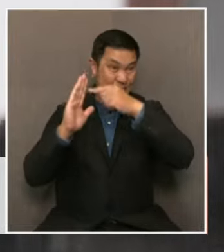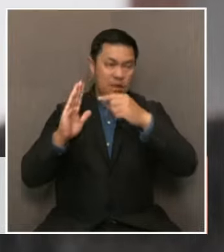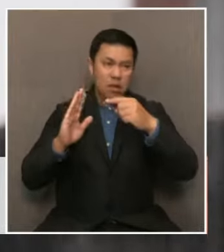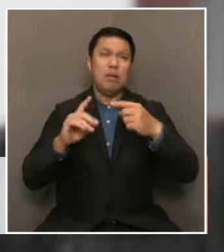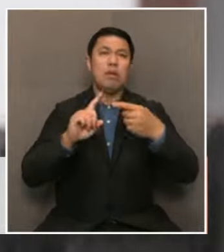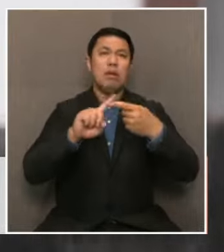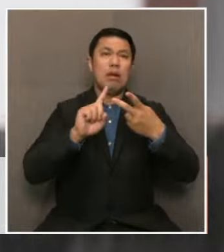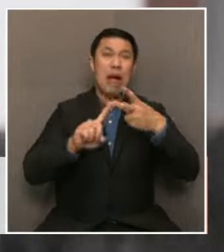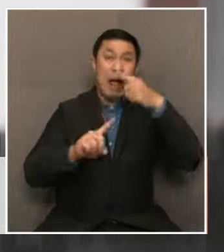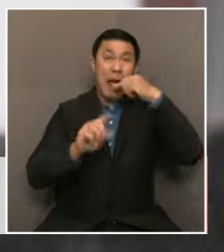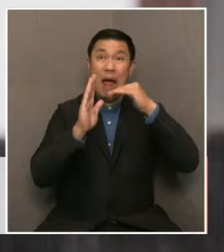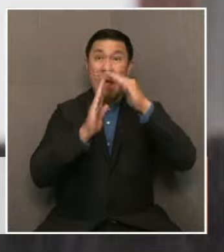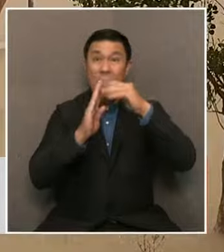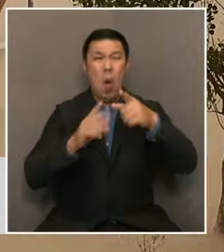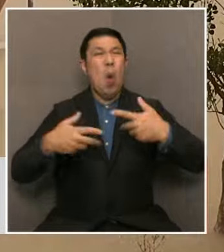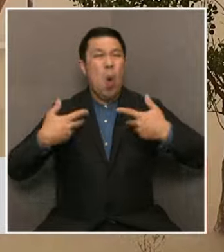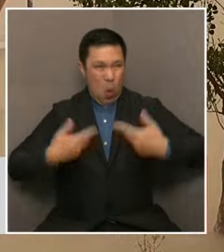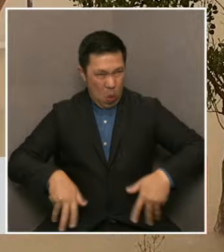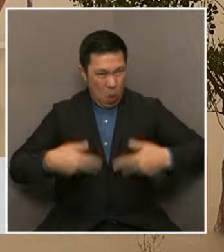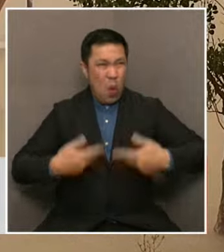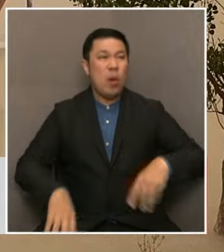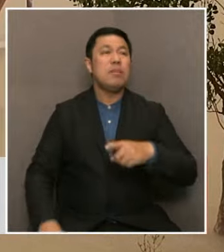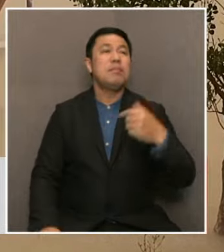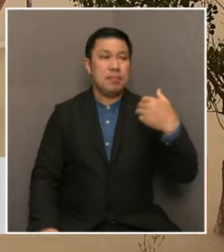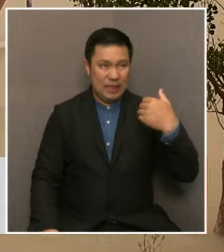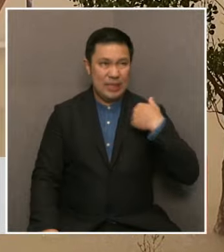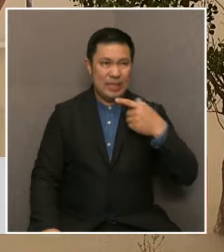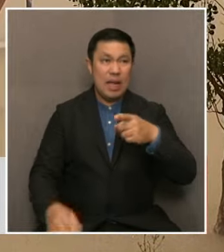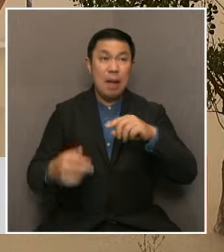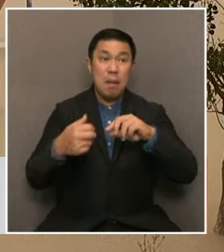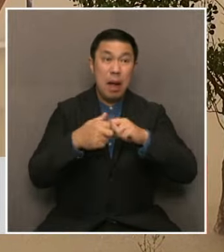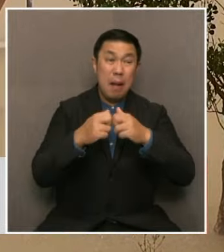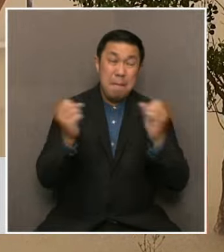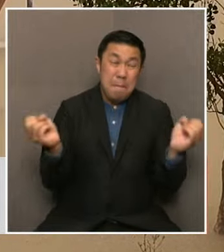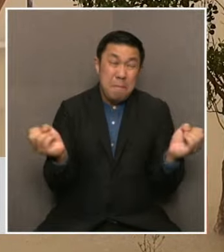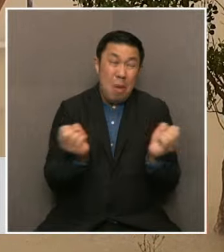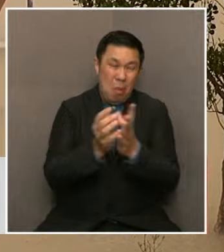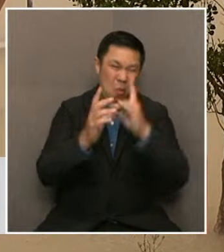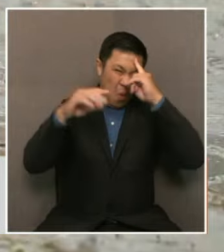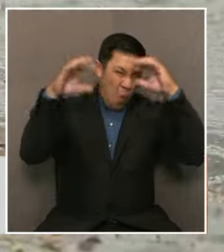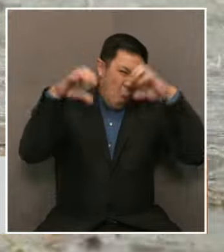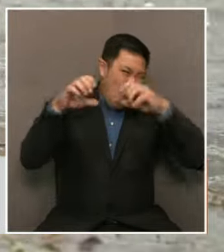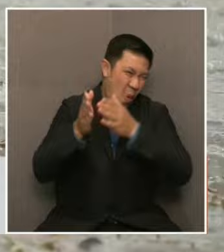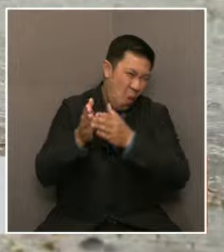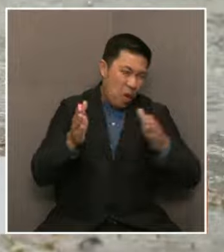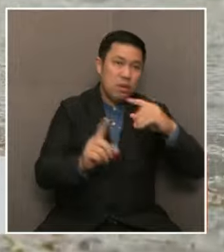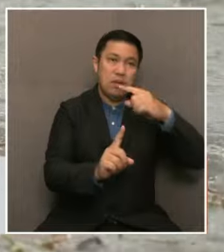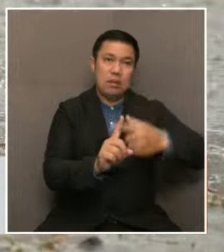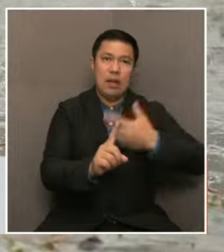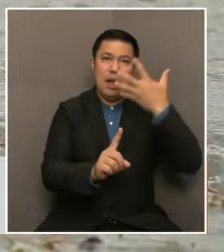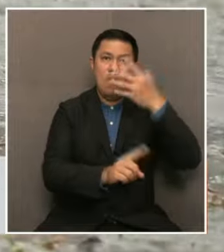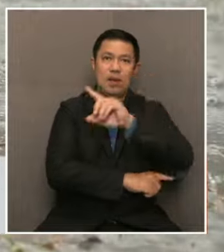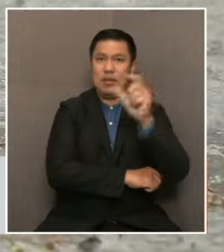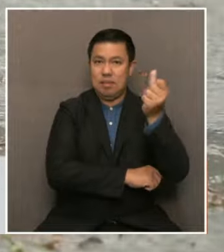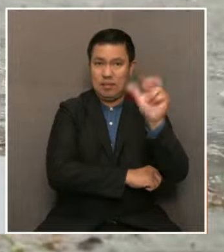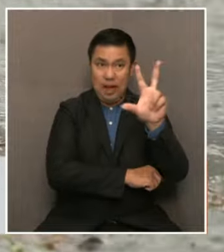กอบกับไทยตอนบนยังคงมีอากาศร้อนคาดว่าจะได้รับผลกระทบไปจนถึง13พฤษภาคมนี้ค่ะส่